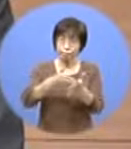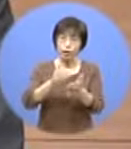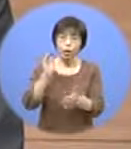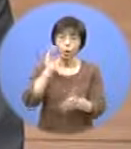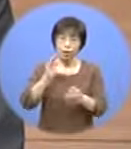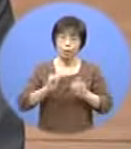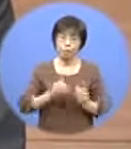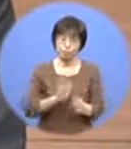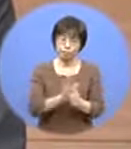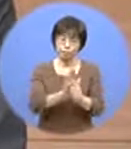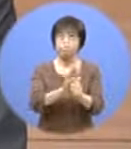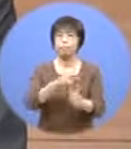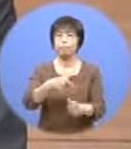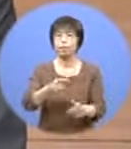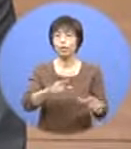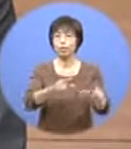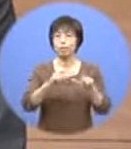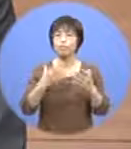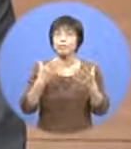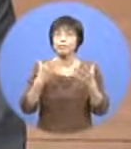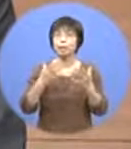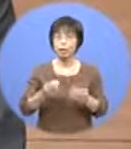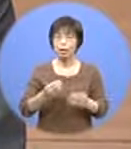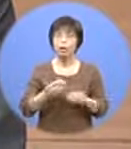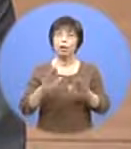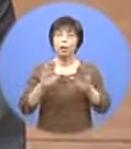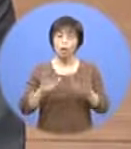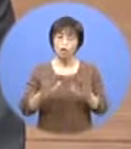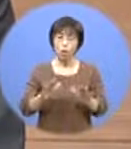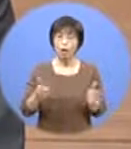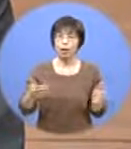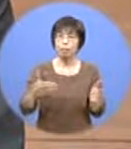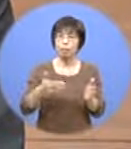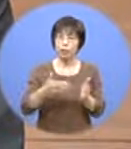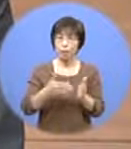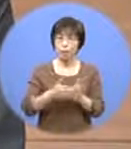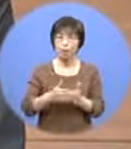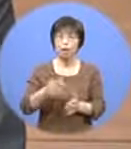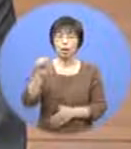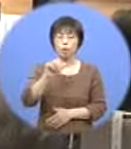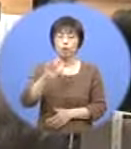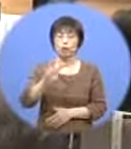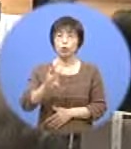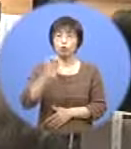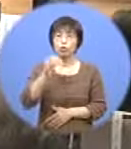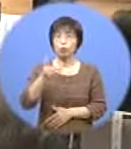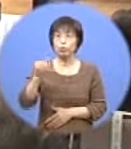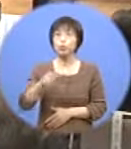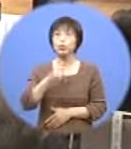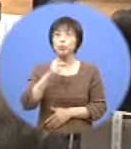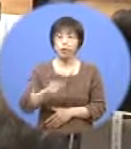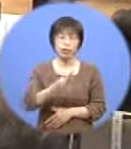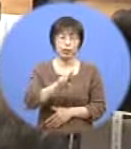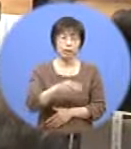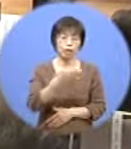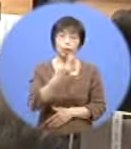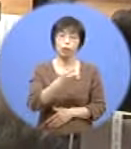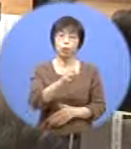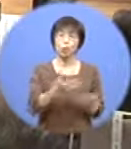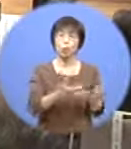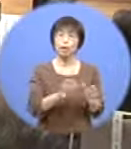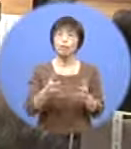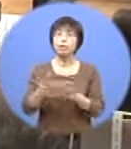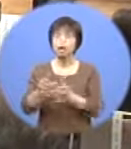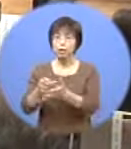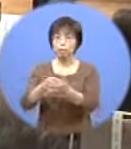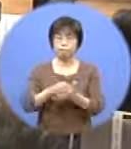。和歌山県知事表彰は今回を含め、これまでに5049人285団体が